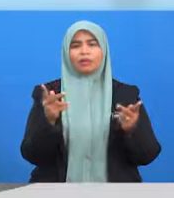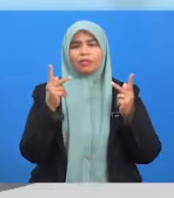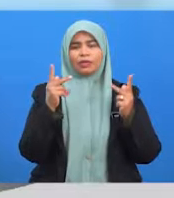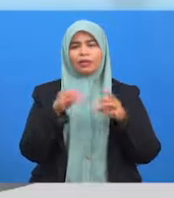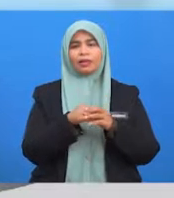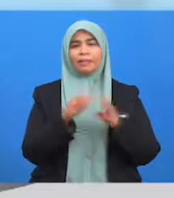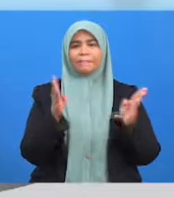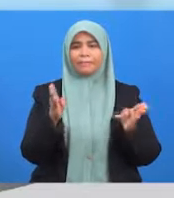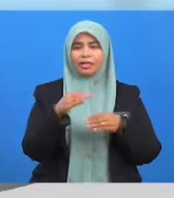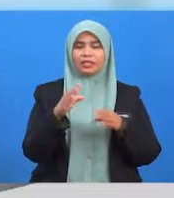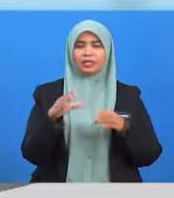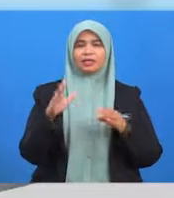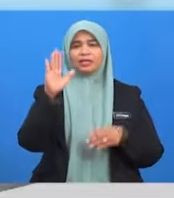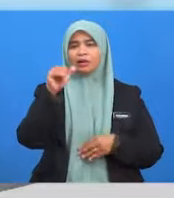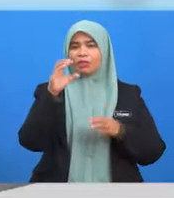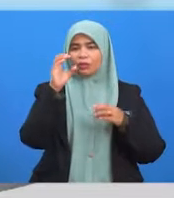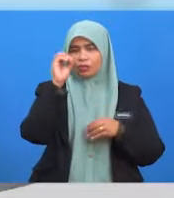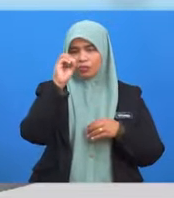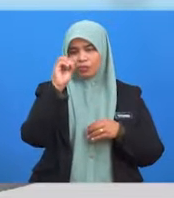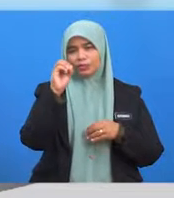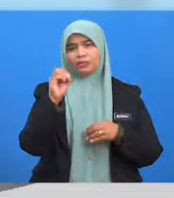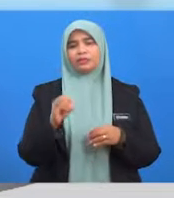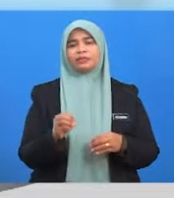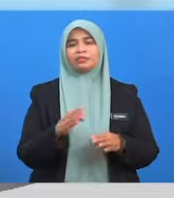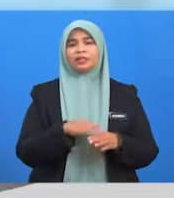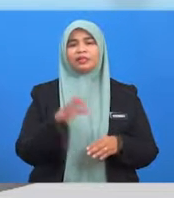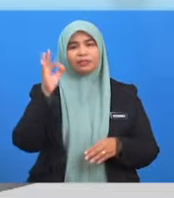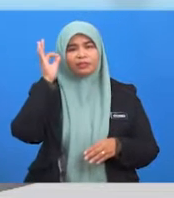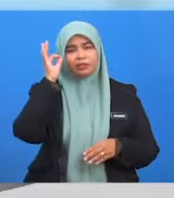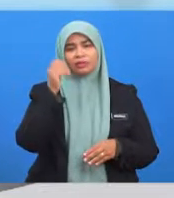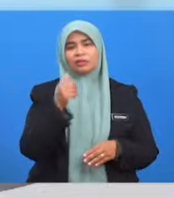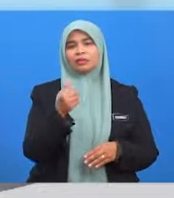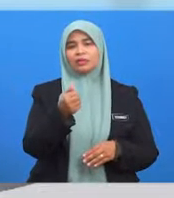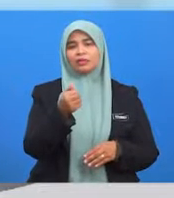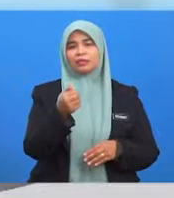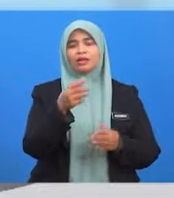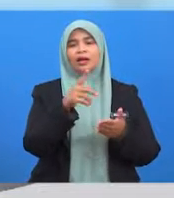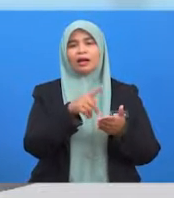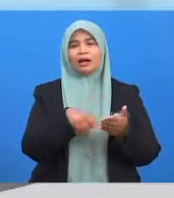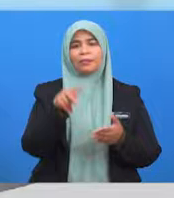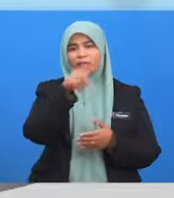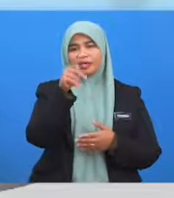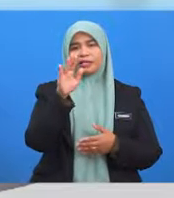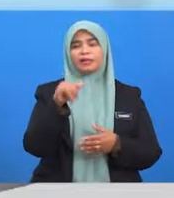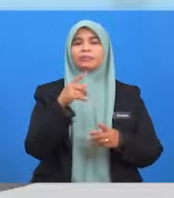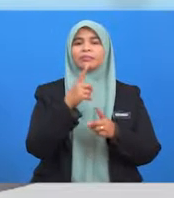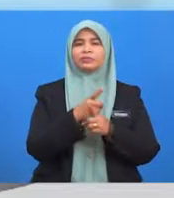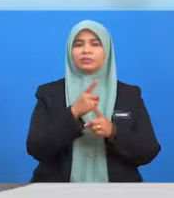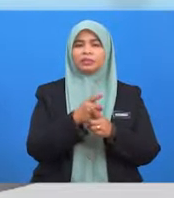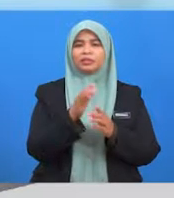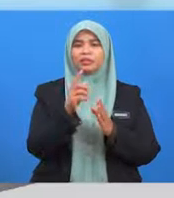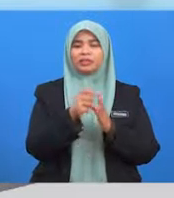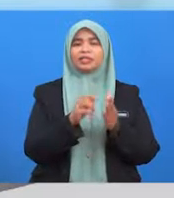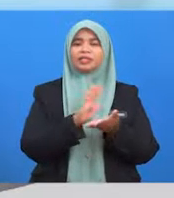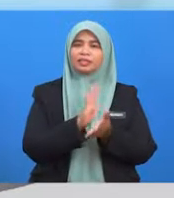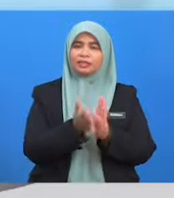dalam bilik yang kosong? Pada fikiran kamu, apakah yang sebenarnya terjadi?